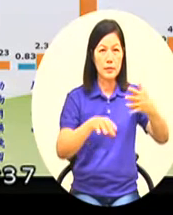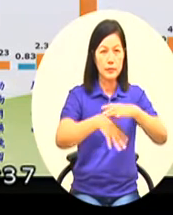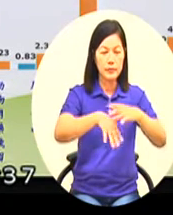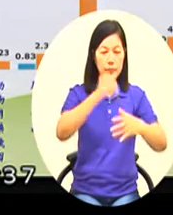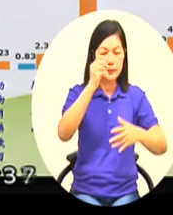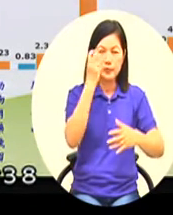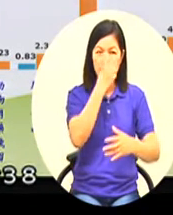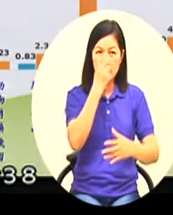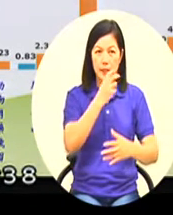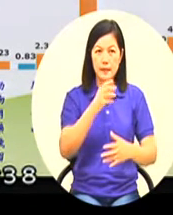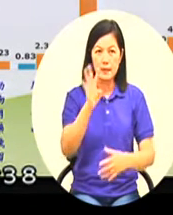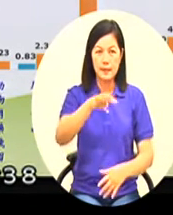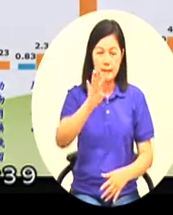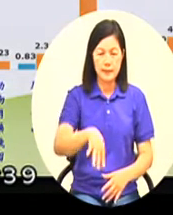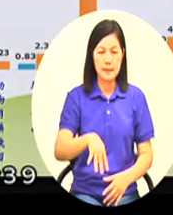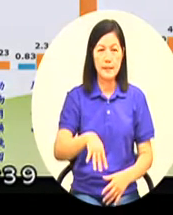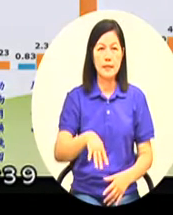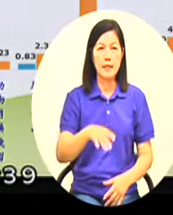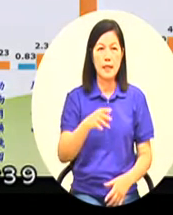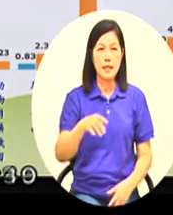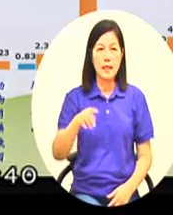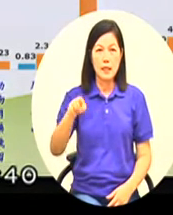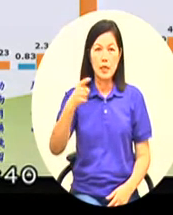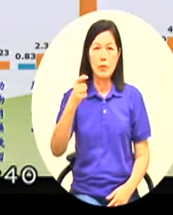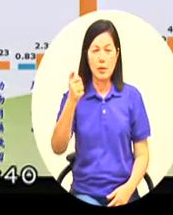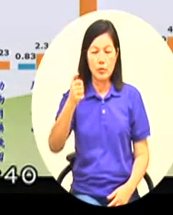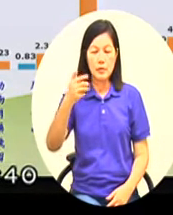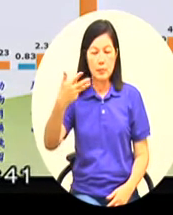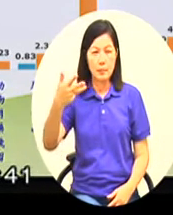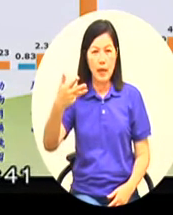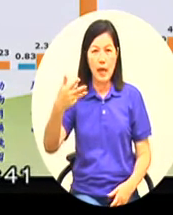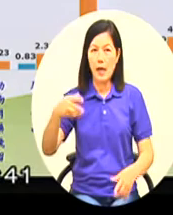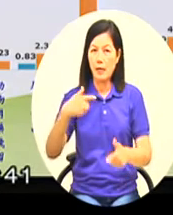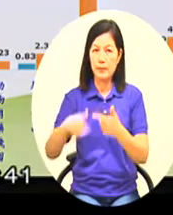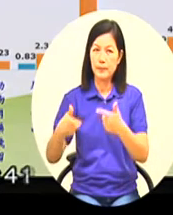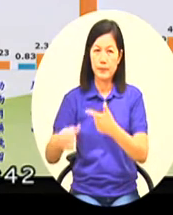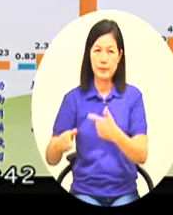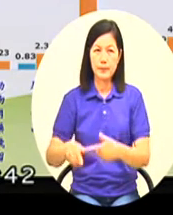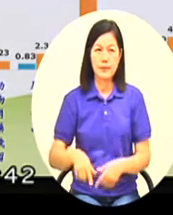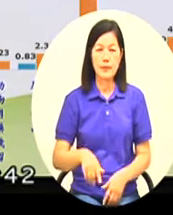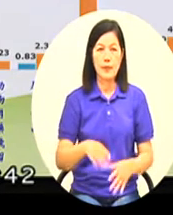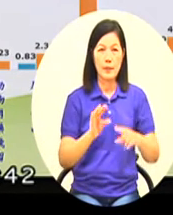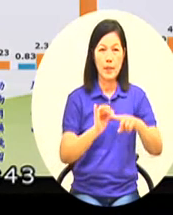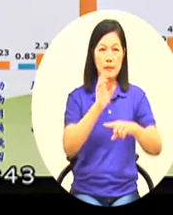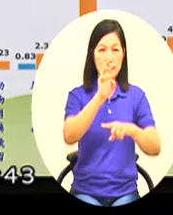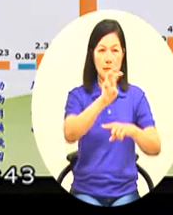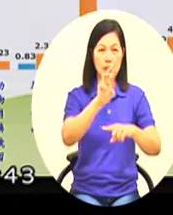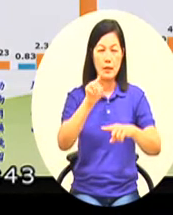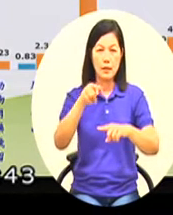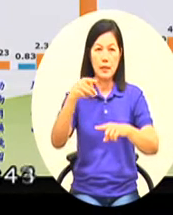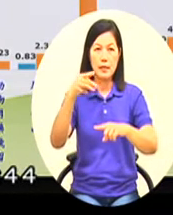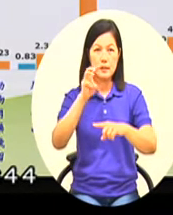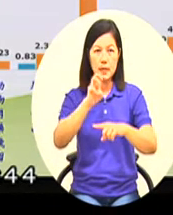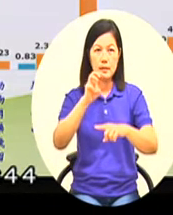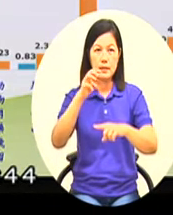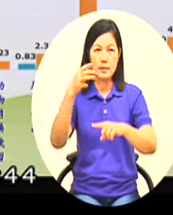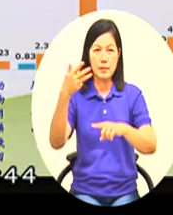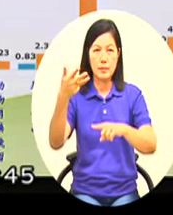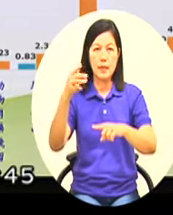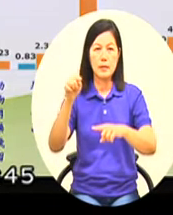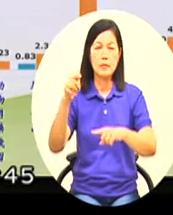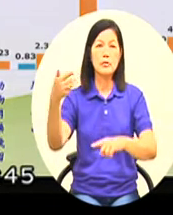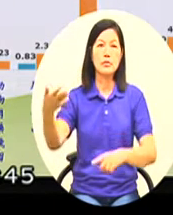一个食品，总共有158件不合格，不合格率是 3.89%。 那对这些不合格的一个产